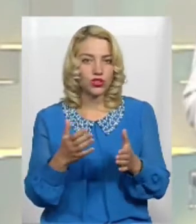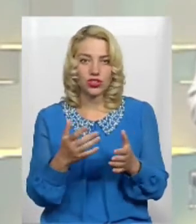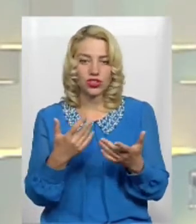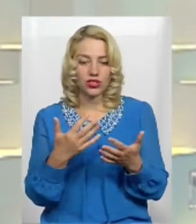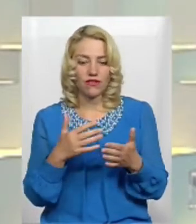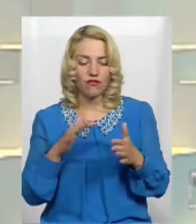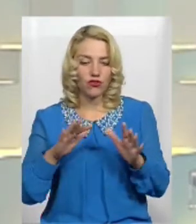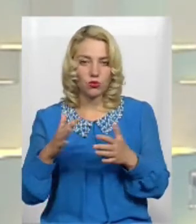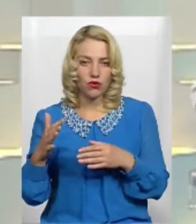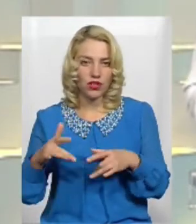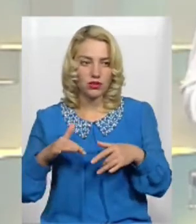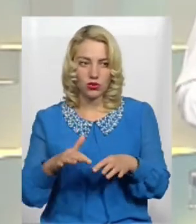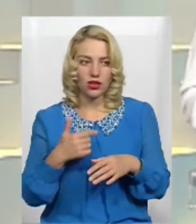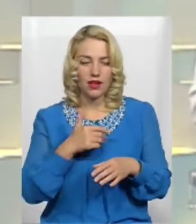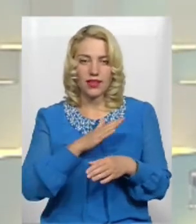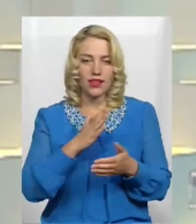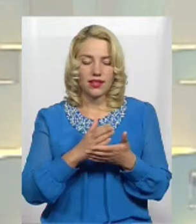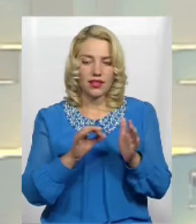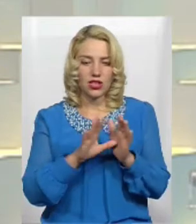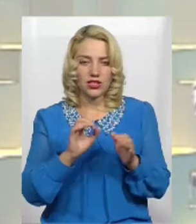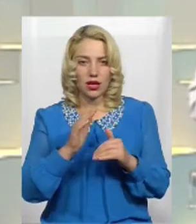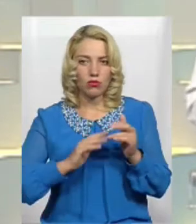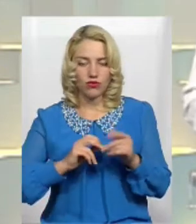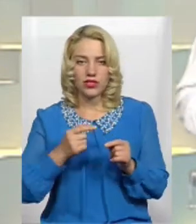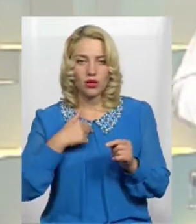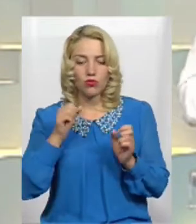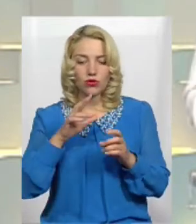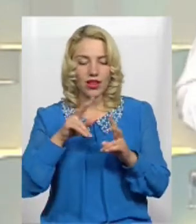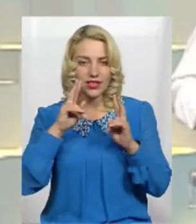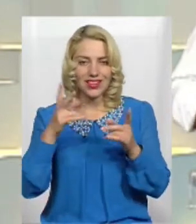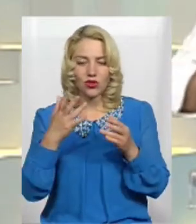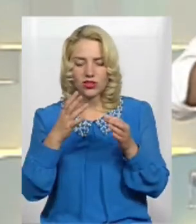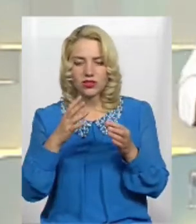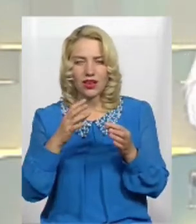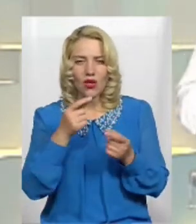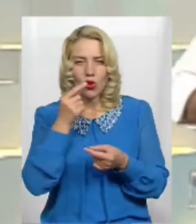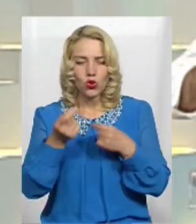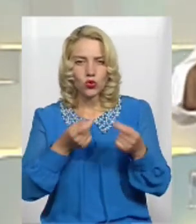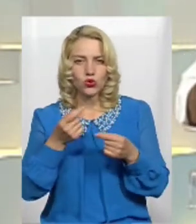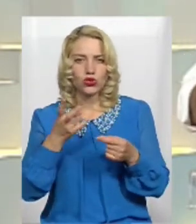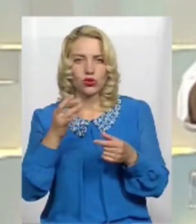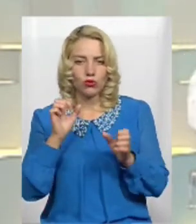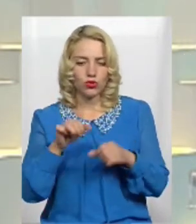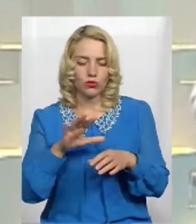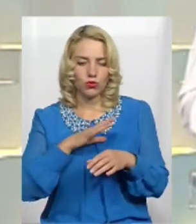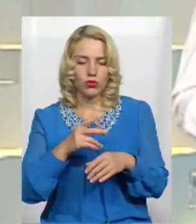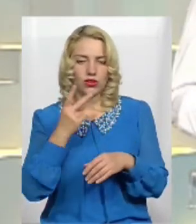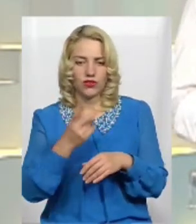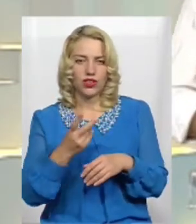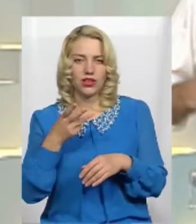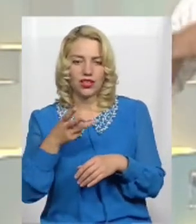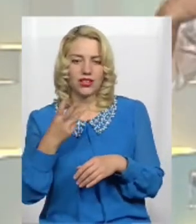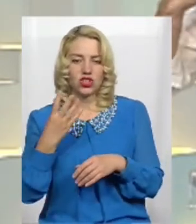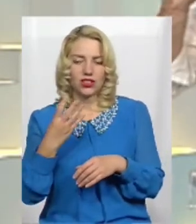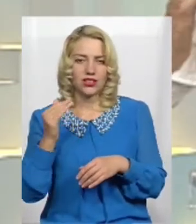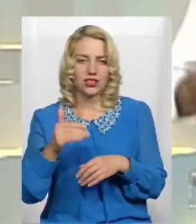я просто, ну, не є енергетиком за професією, я, можливо, десь не знаю тонкості, але, дійсно, ну, якщо ми закупаємо його, можливо, там, по 2-3-4 тисячі